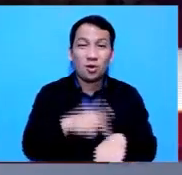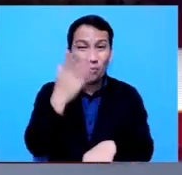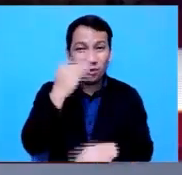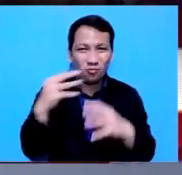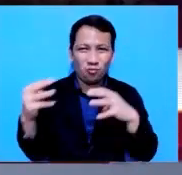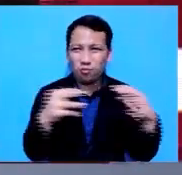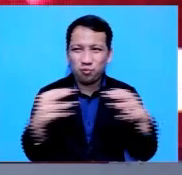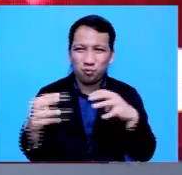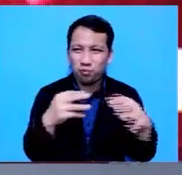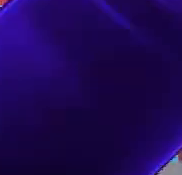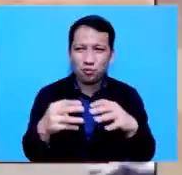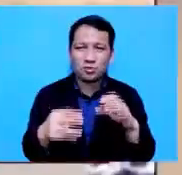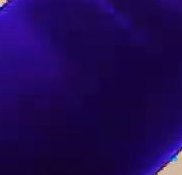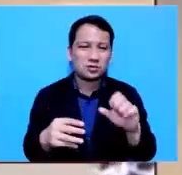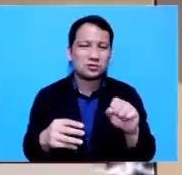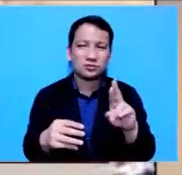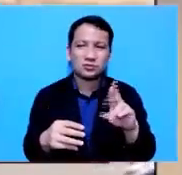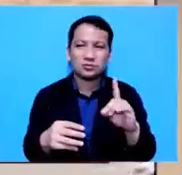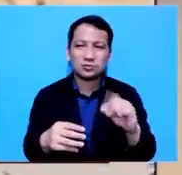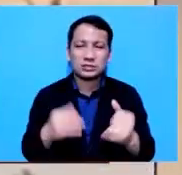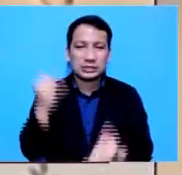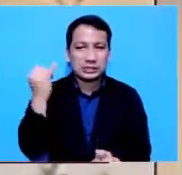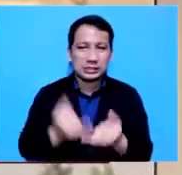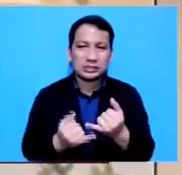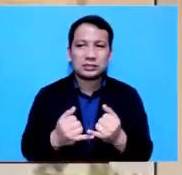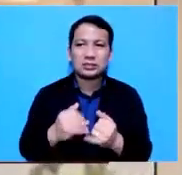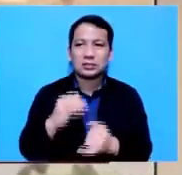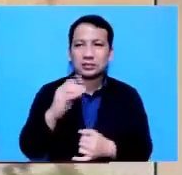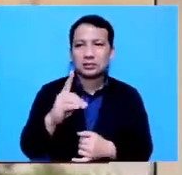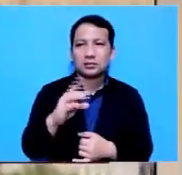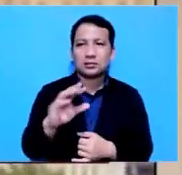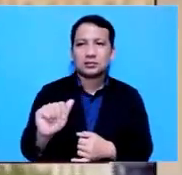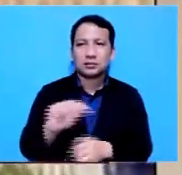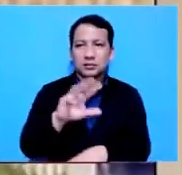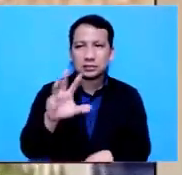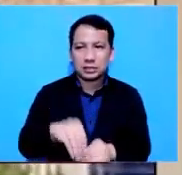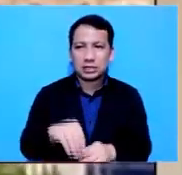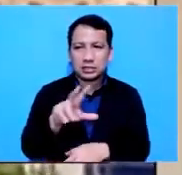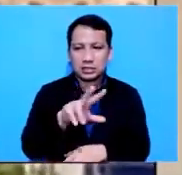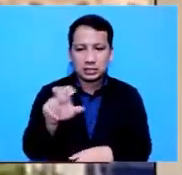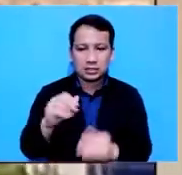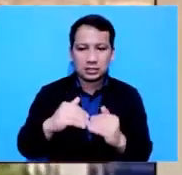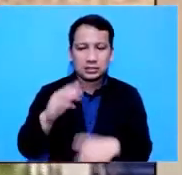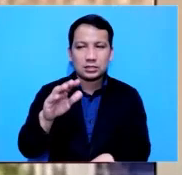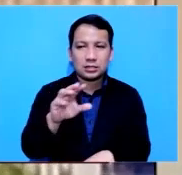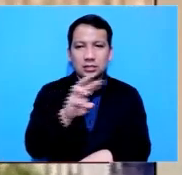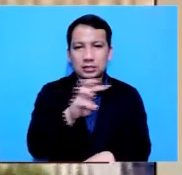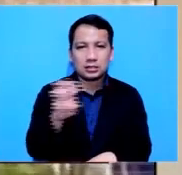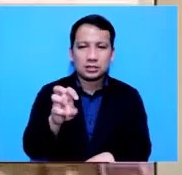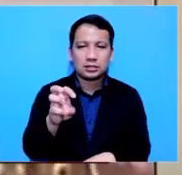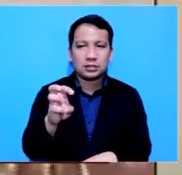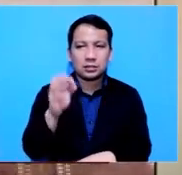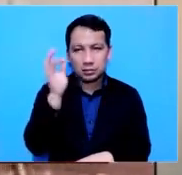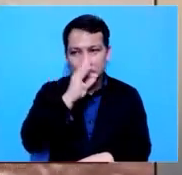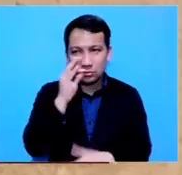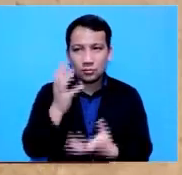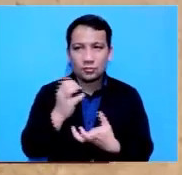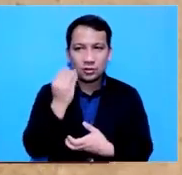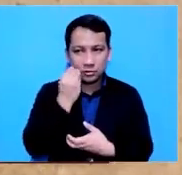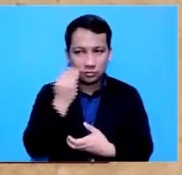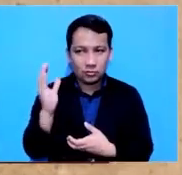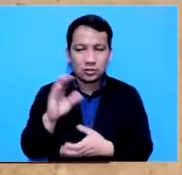sa Sudan. Sa huling tala ng Department of Foreign Affairs, 300 sa 600 Pinoy sa Sudan ang gusto nang umuwi